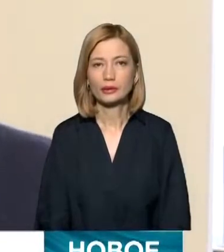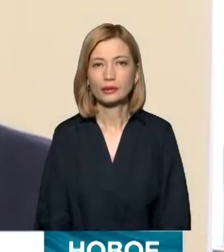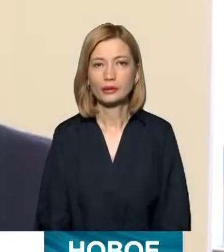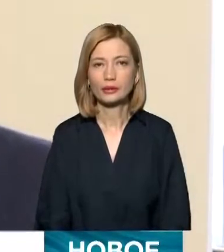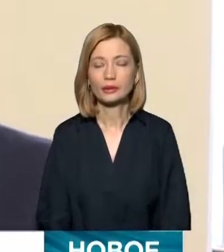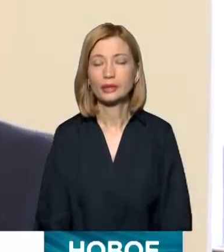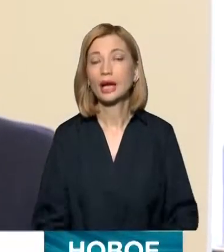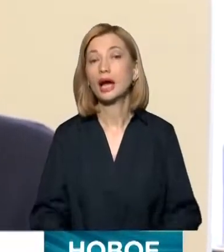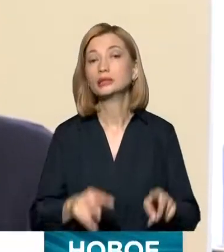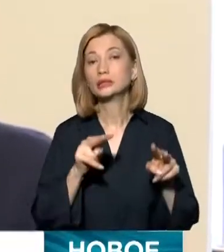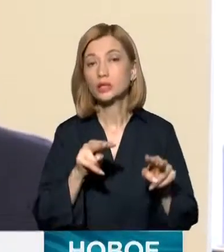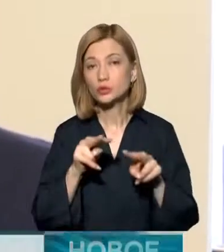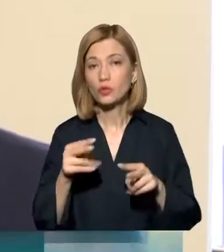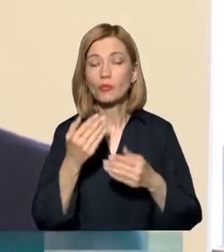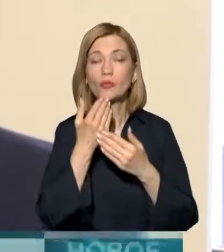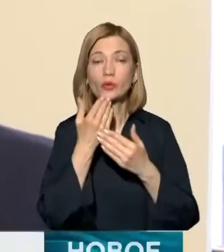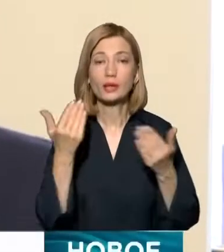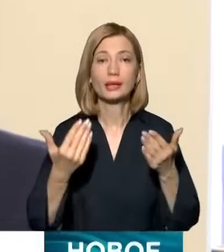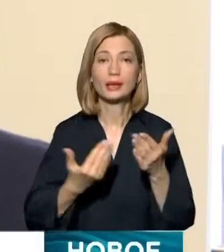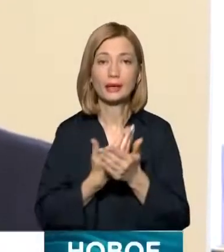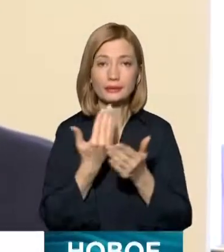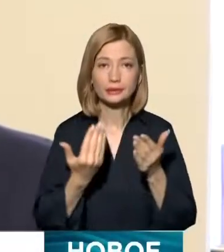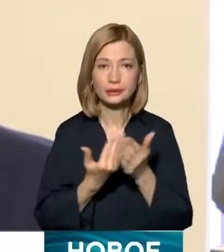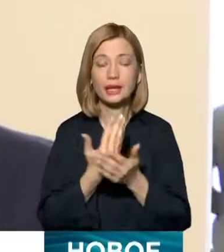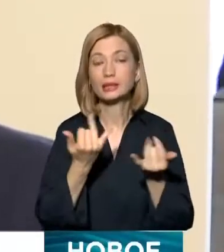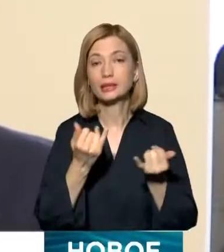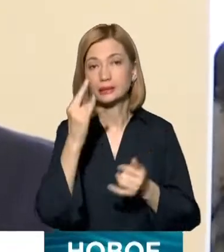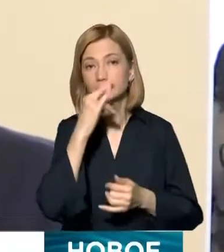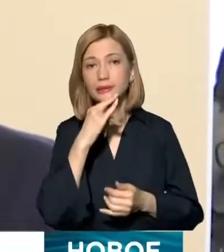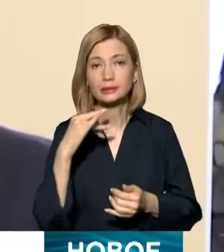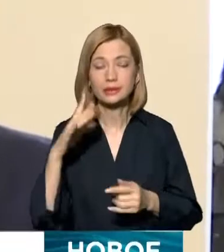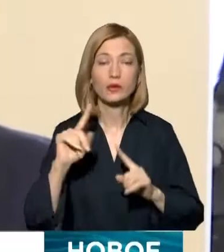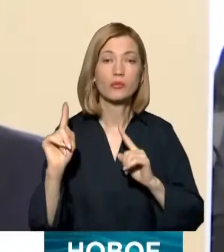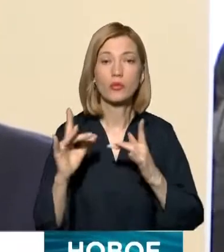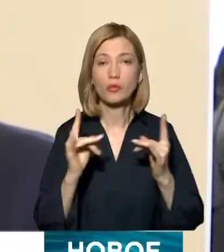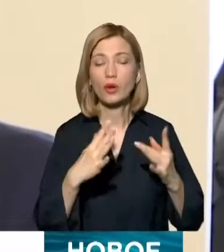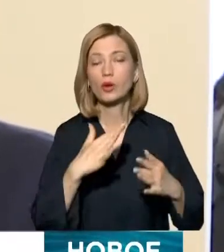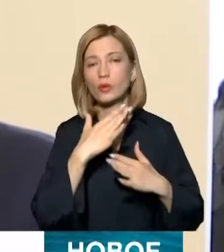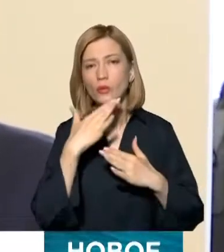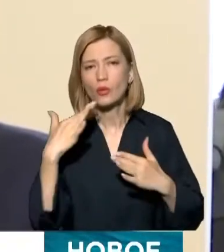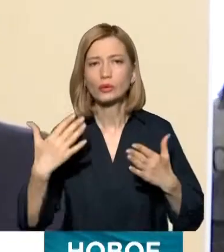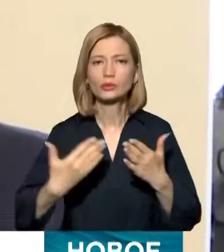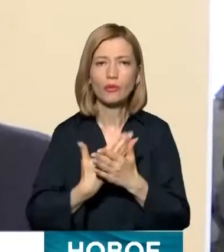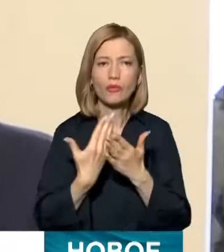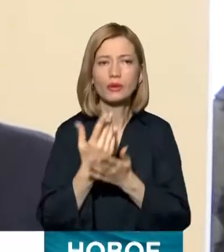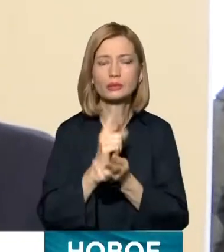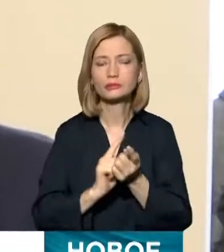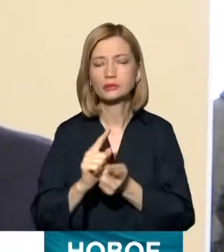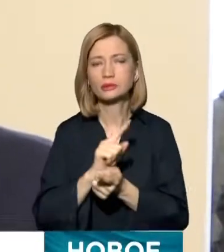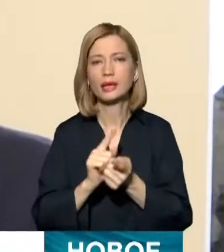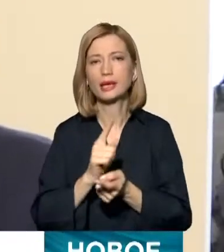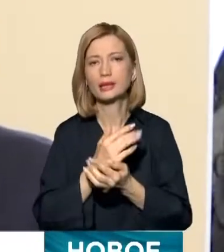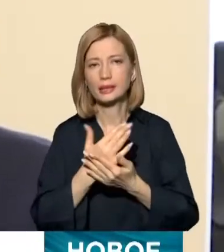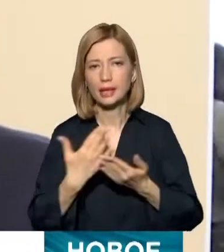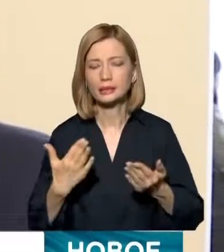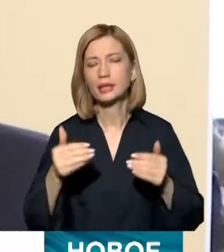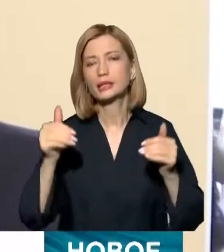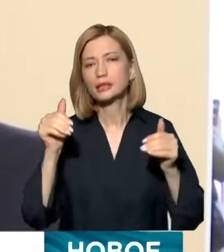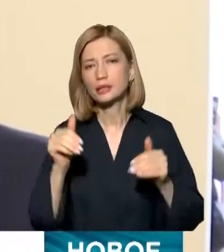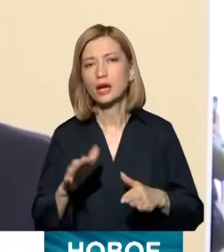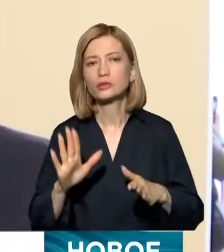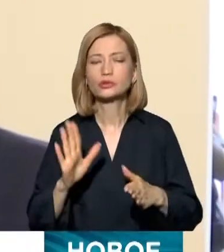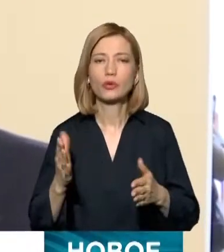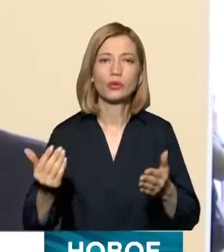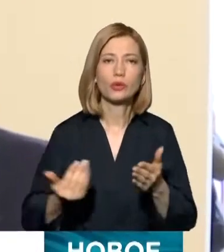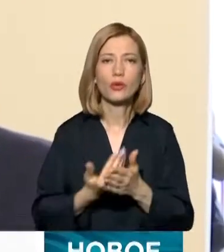Я слежу за последними новостями, происходящими в Казахстане. Ваша страна проводит новые реформы. Лично я считаю, что решение о модернизации